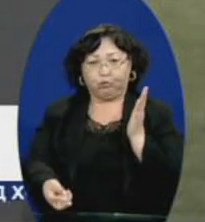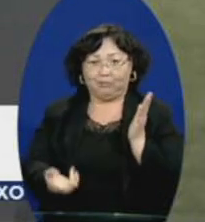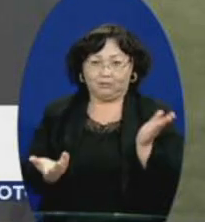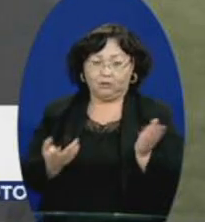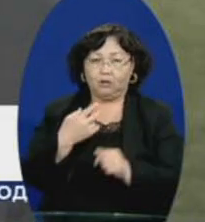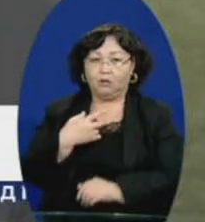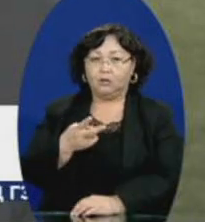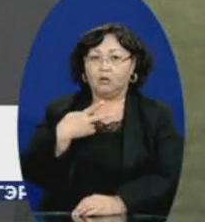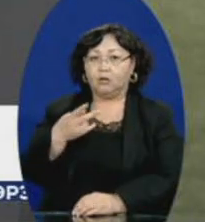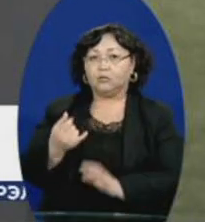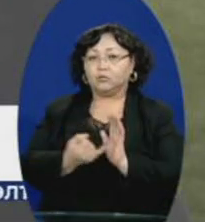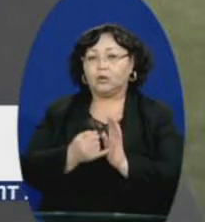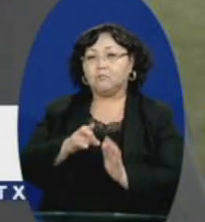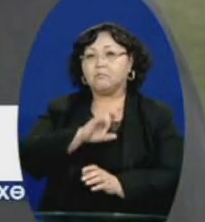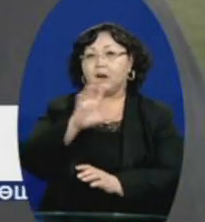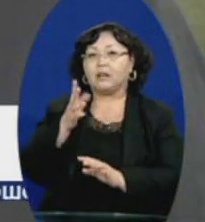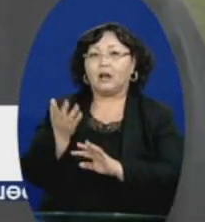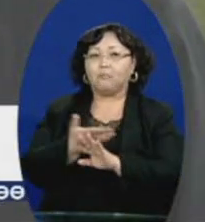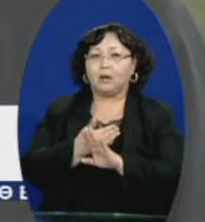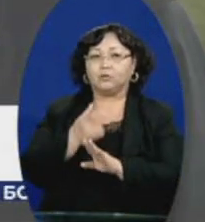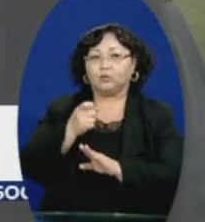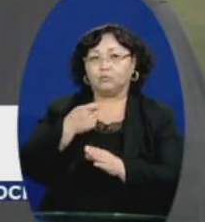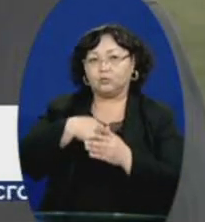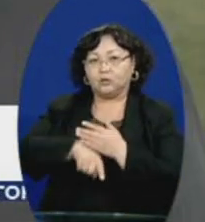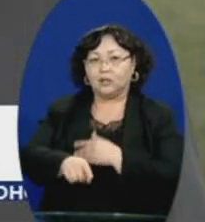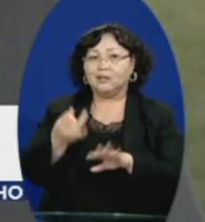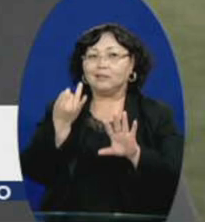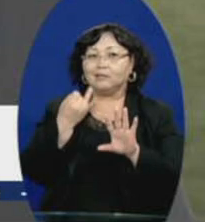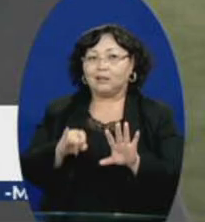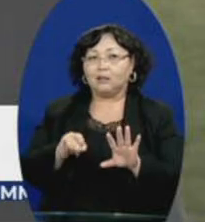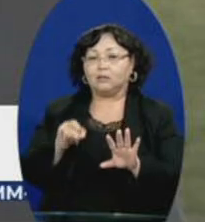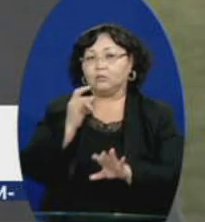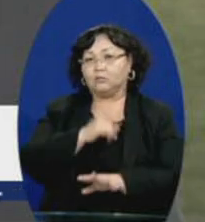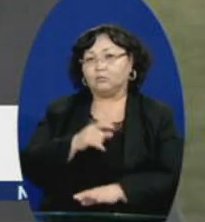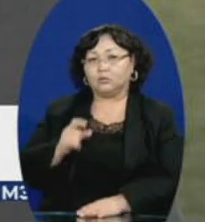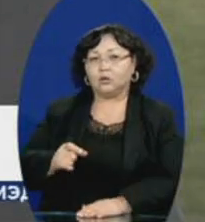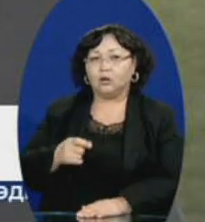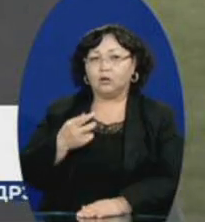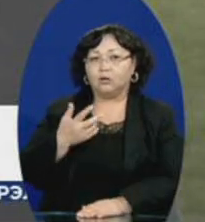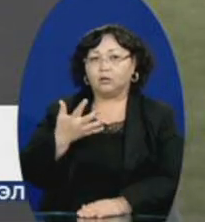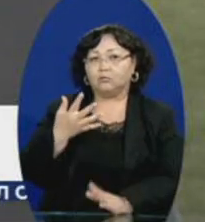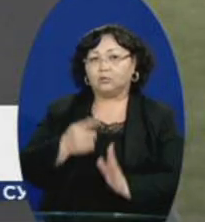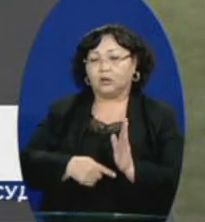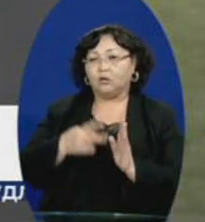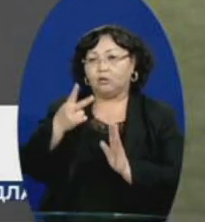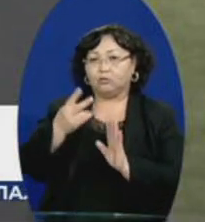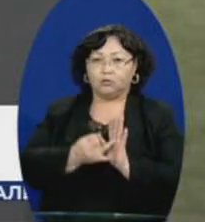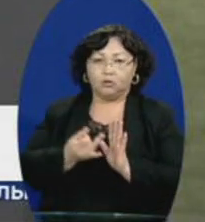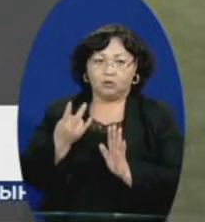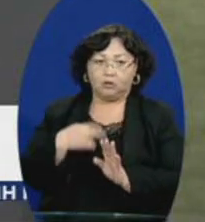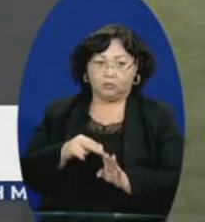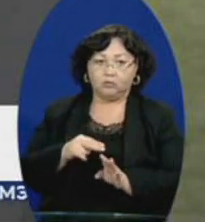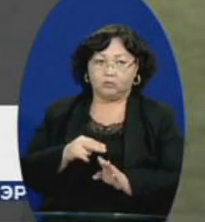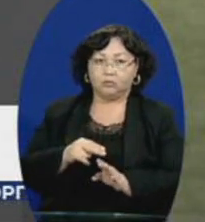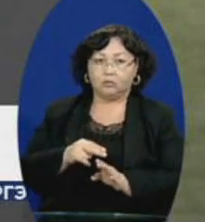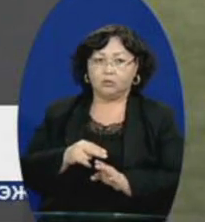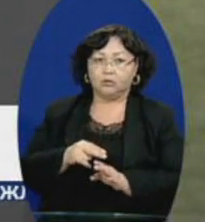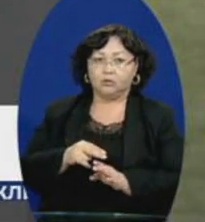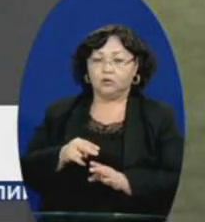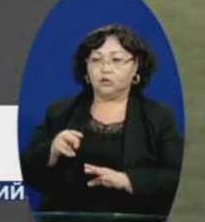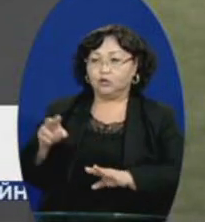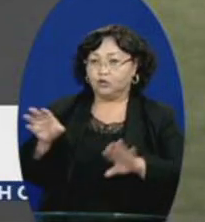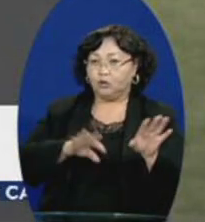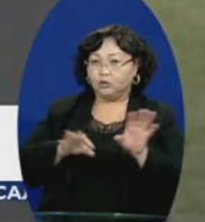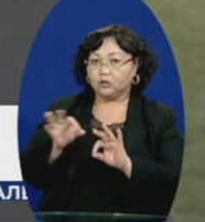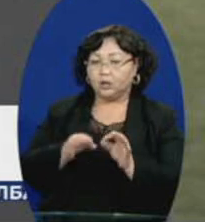байгаль хамгаалагчийн манай хувьд бол нэг 70 орчим байгаль хамгаалагч 5 дуусарын 27-ны өдөр төрийн албаны зөвлөлтөд төлөв зөвлөлийн сонгон шалгалтанд